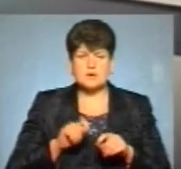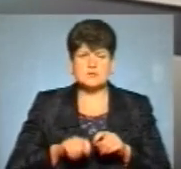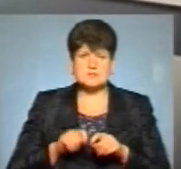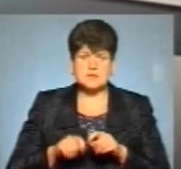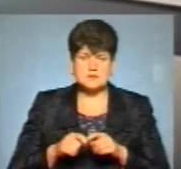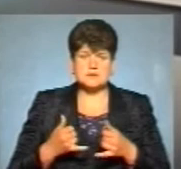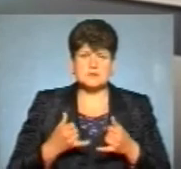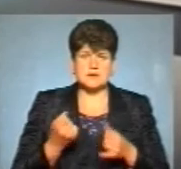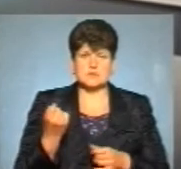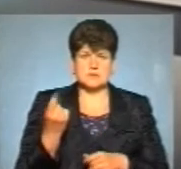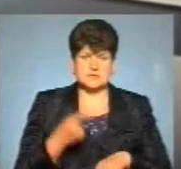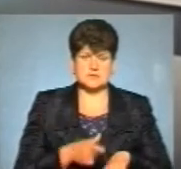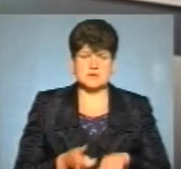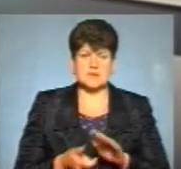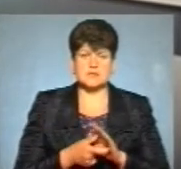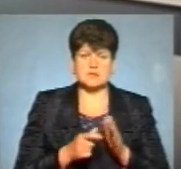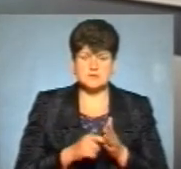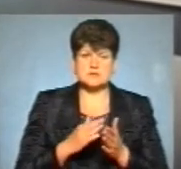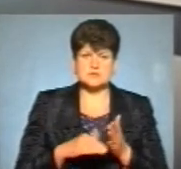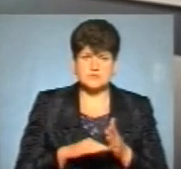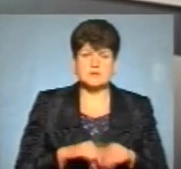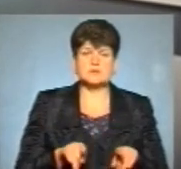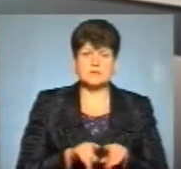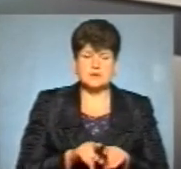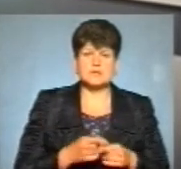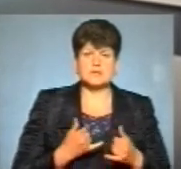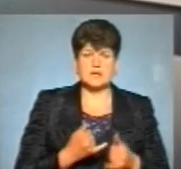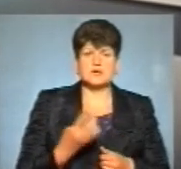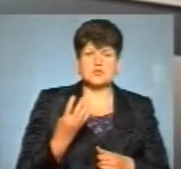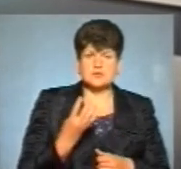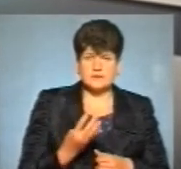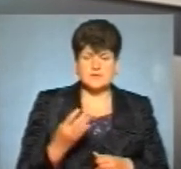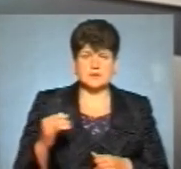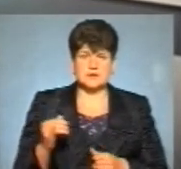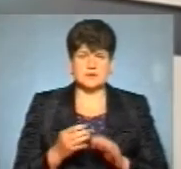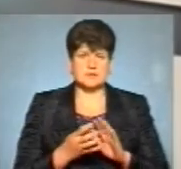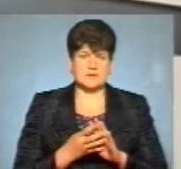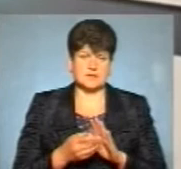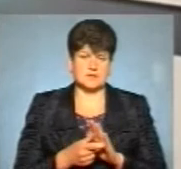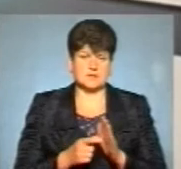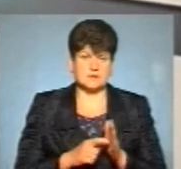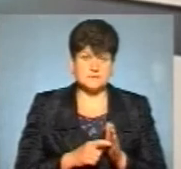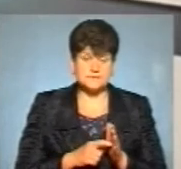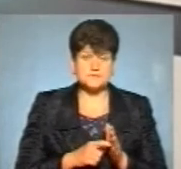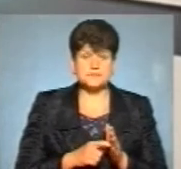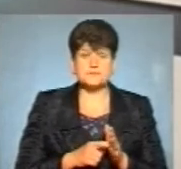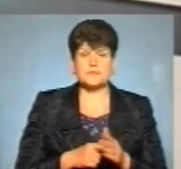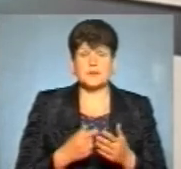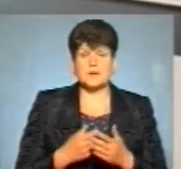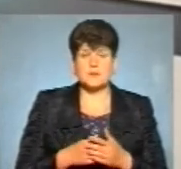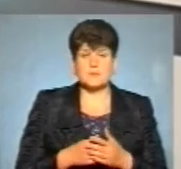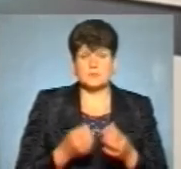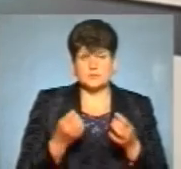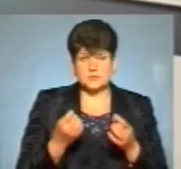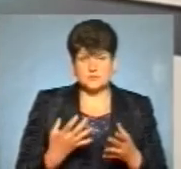для 11 класів скасувати так само, як для 4 та 9 класів. Тобто, по